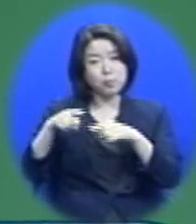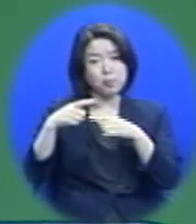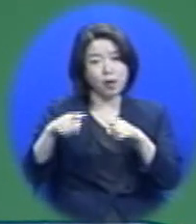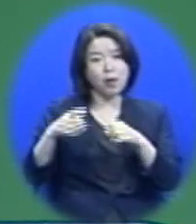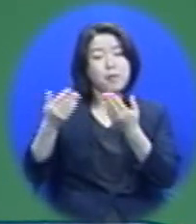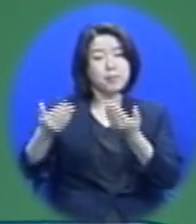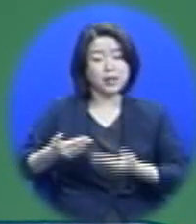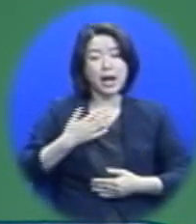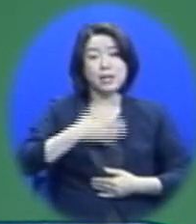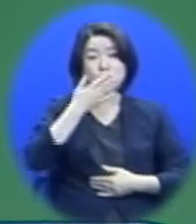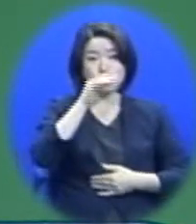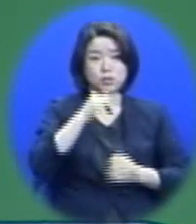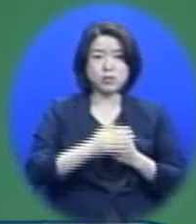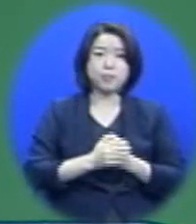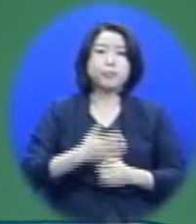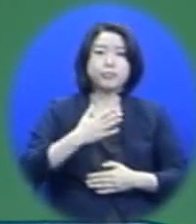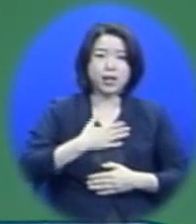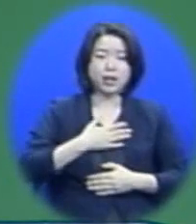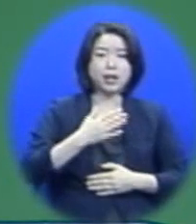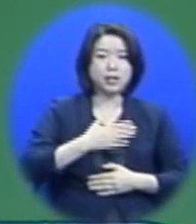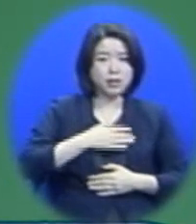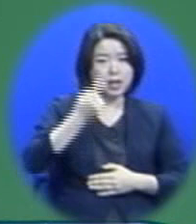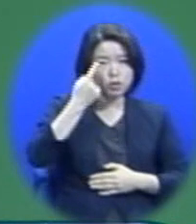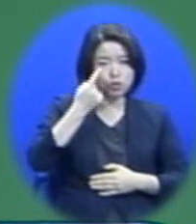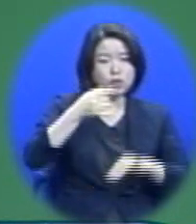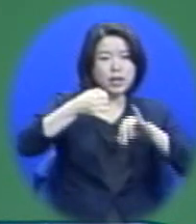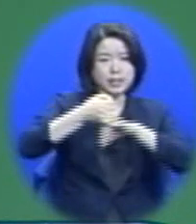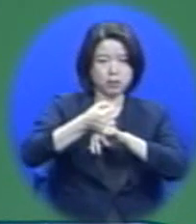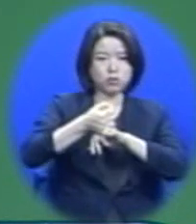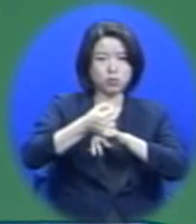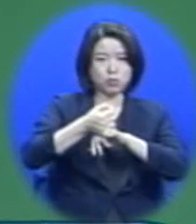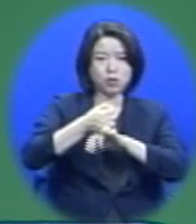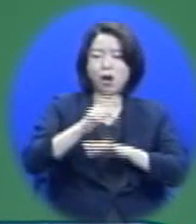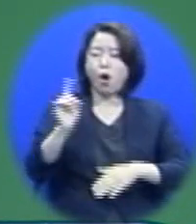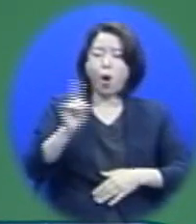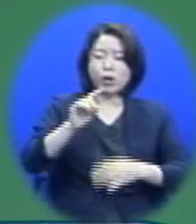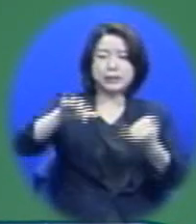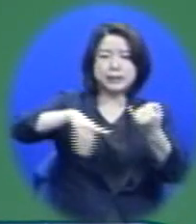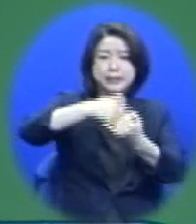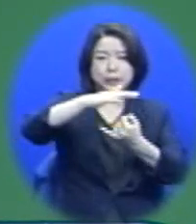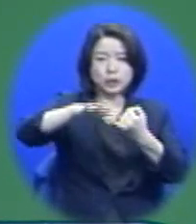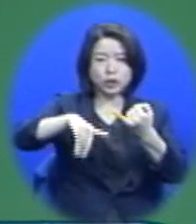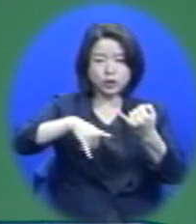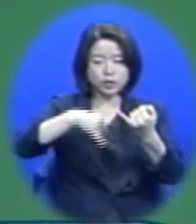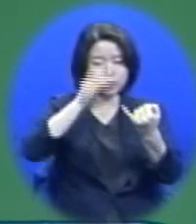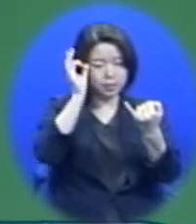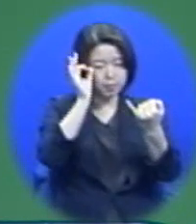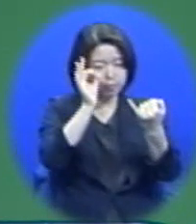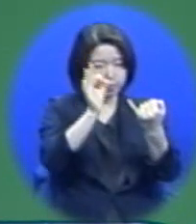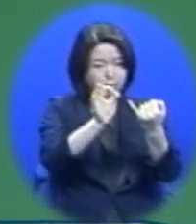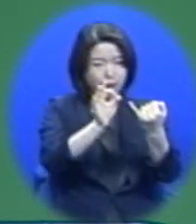있습니다. 내가 내 눈과 약속하였나니 어찌 처녀에게 주목하랴.